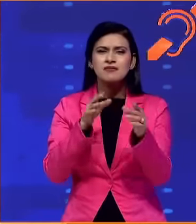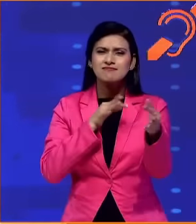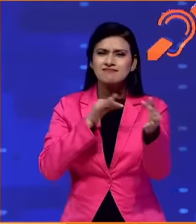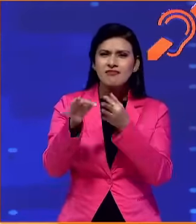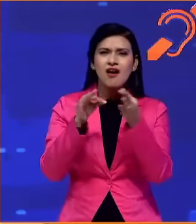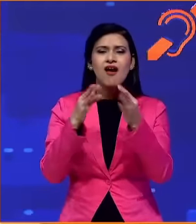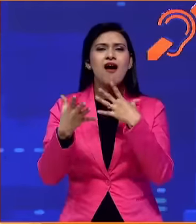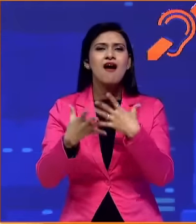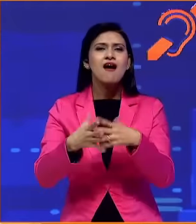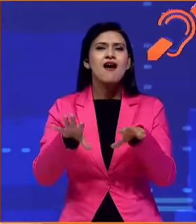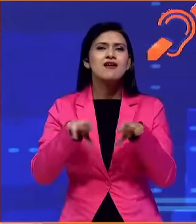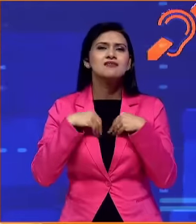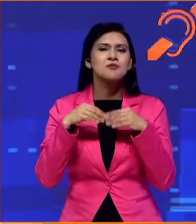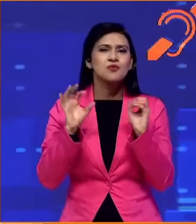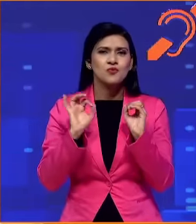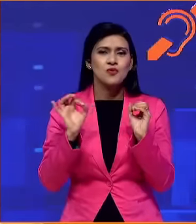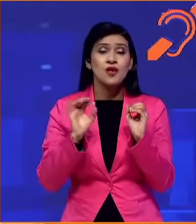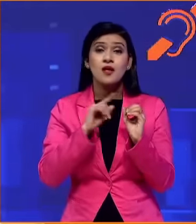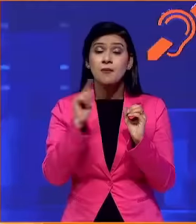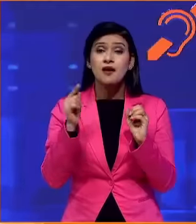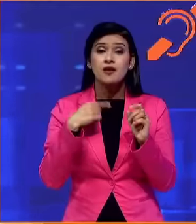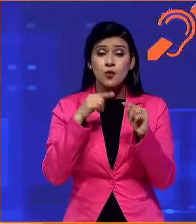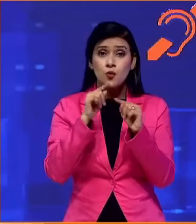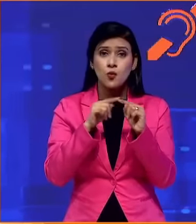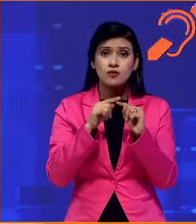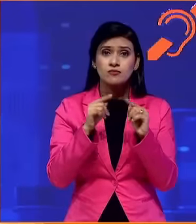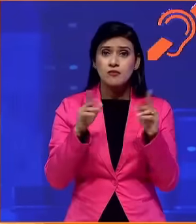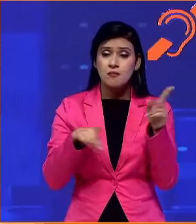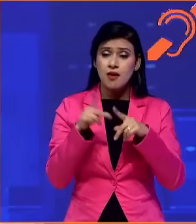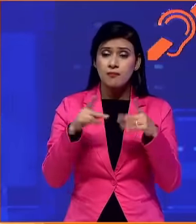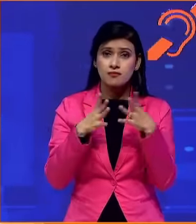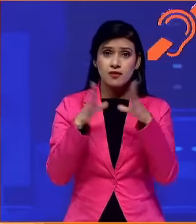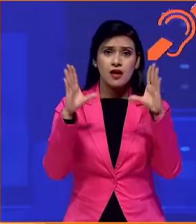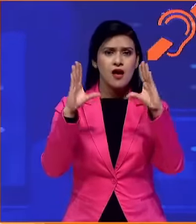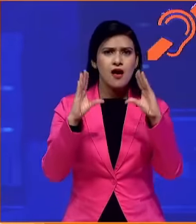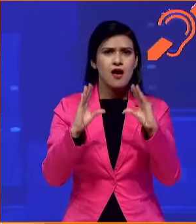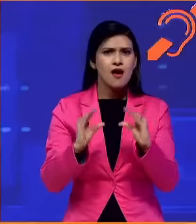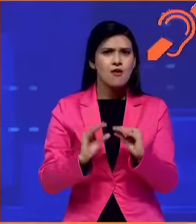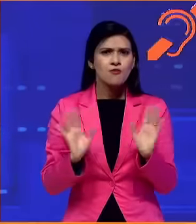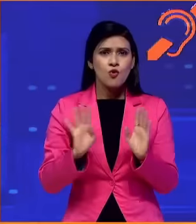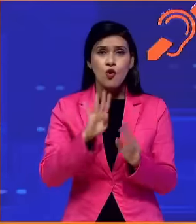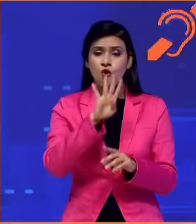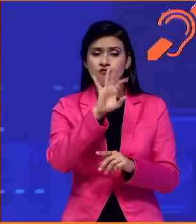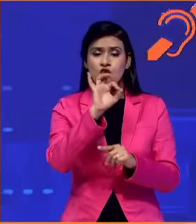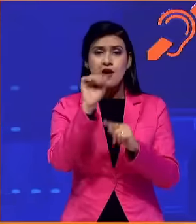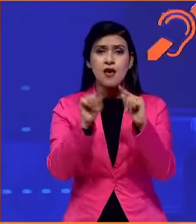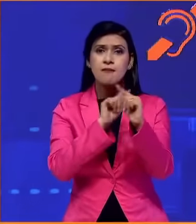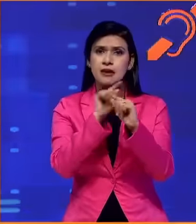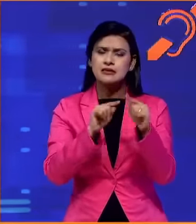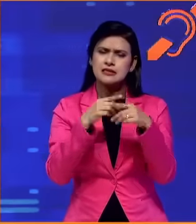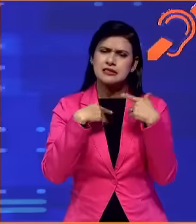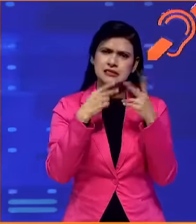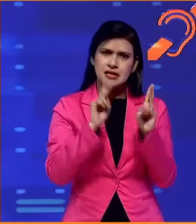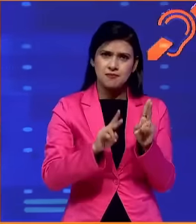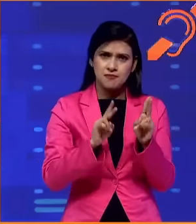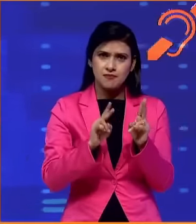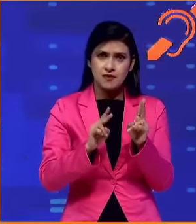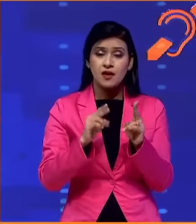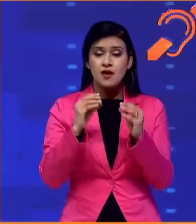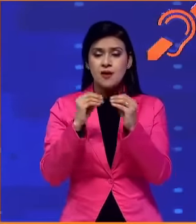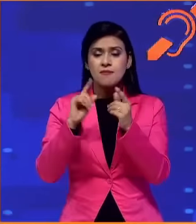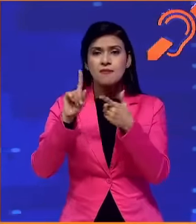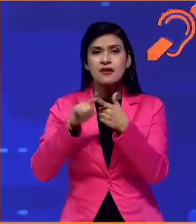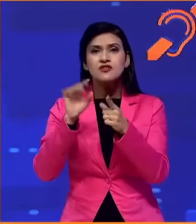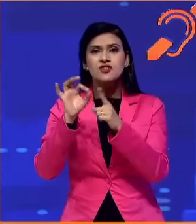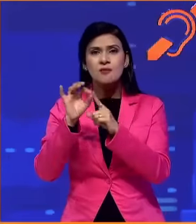कहनाचाहताहूंकिहमारे वोटप्रतिशतमेंकमीनहींआईहै।हमें लगभग40%वोटमिलेहैं,और इसबारहमभाजपासे